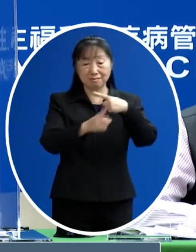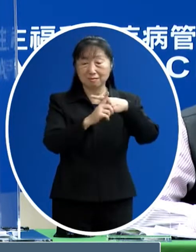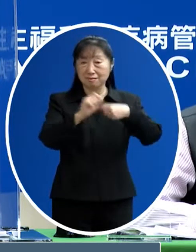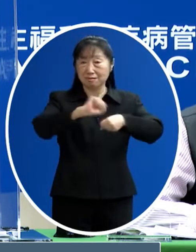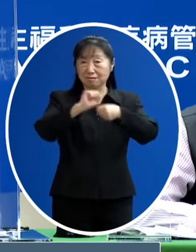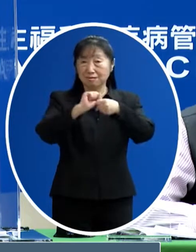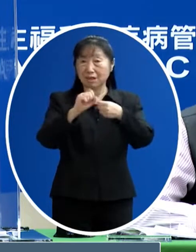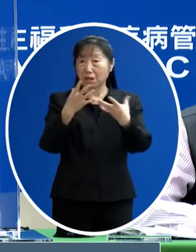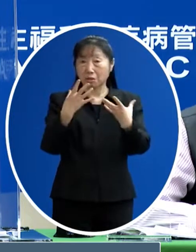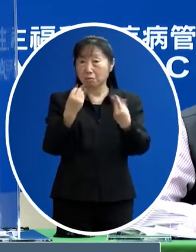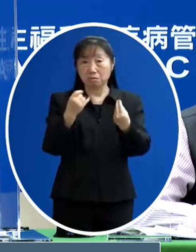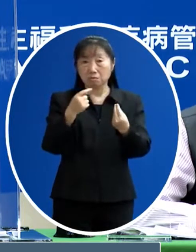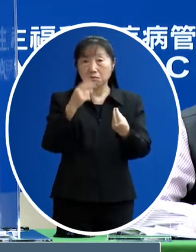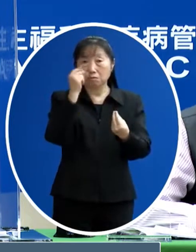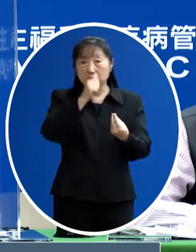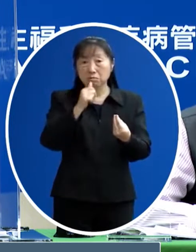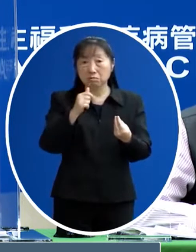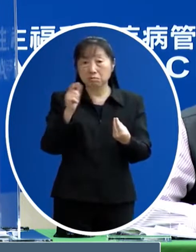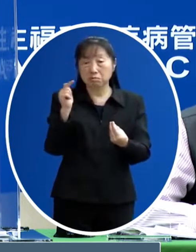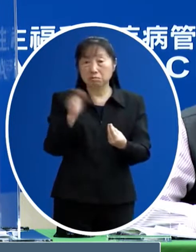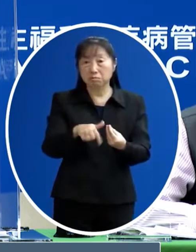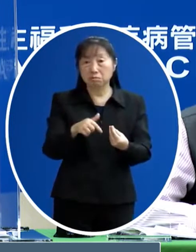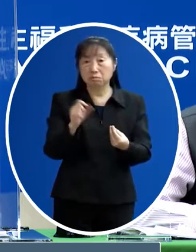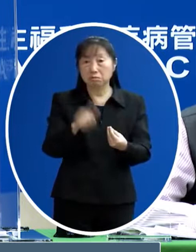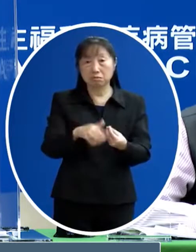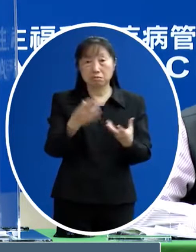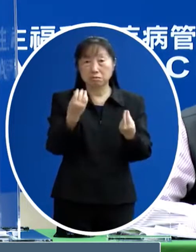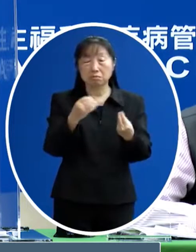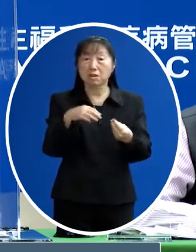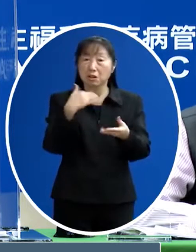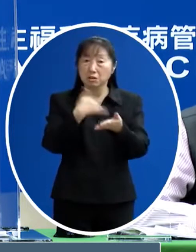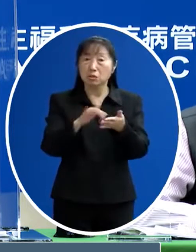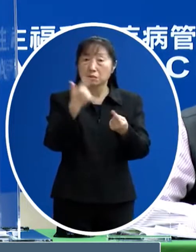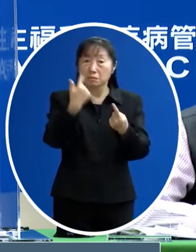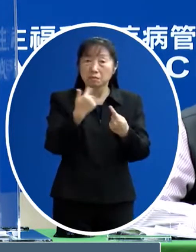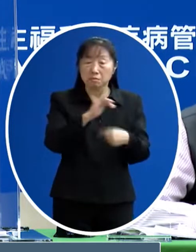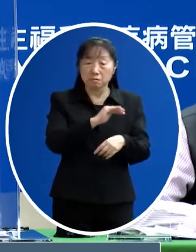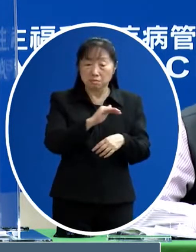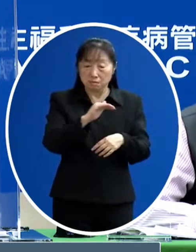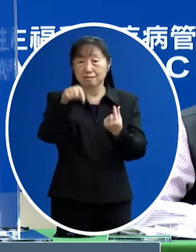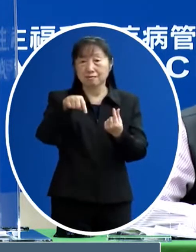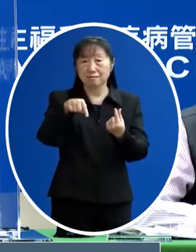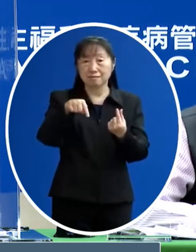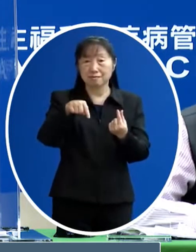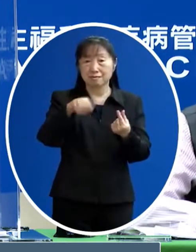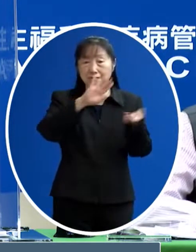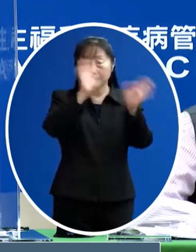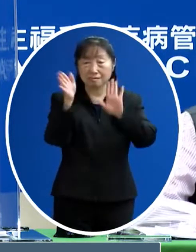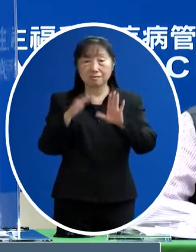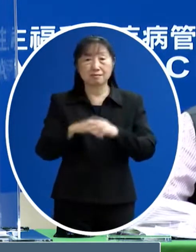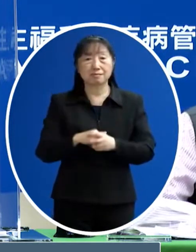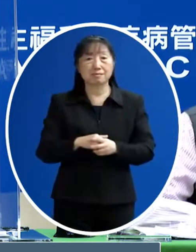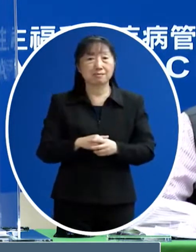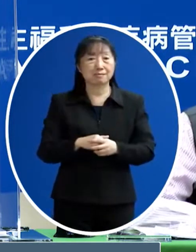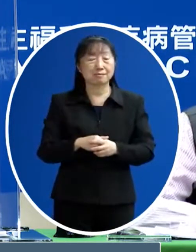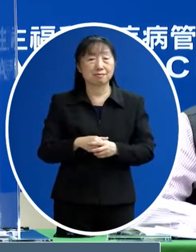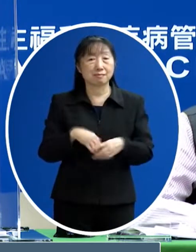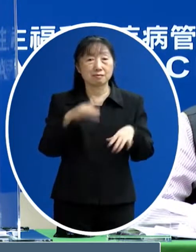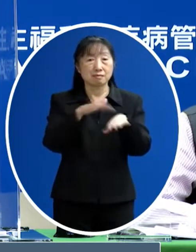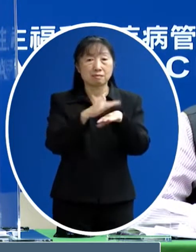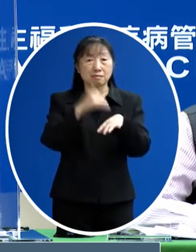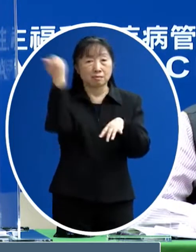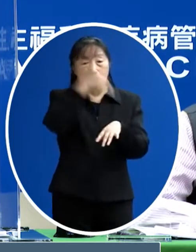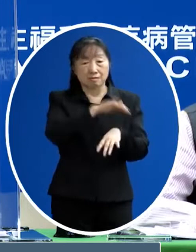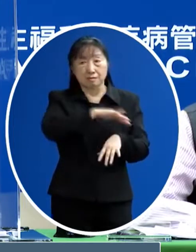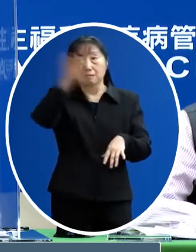快的一个情况哈，它还是一个缓步在上升的一个情形，并没有就是说看到它会高